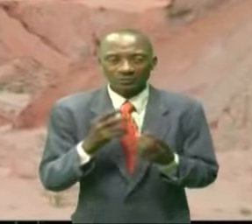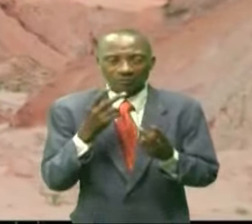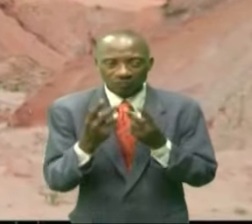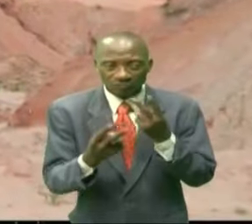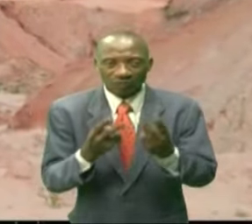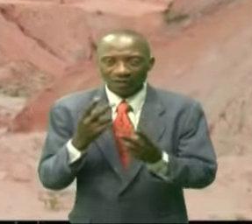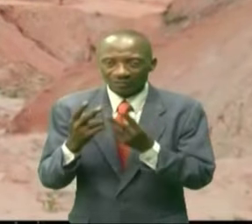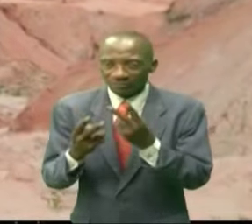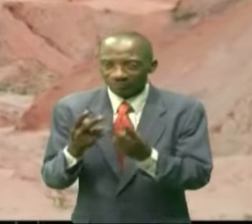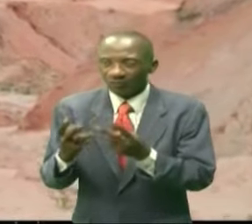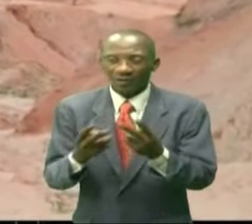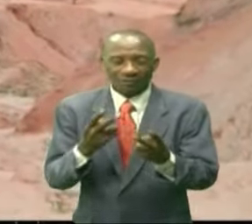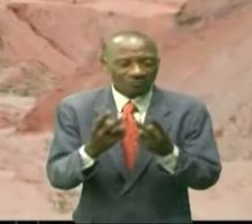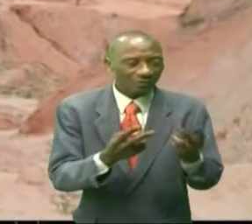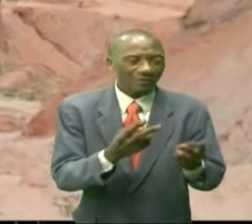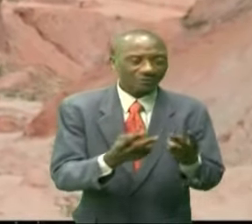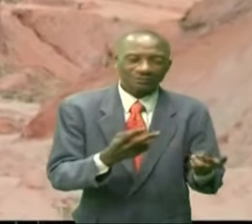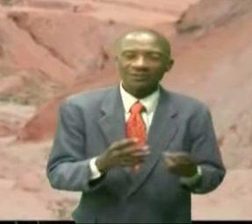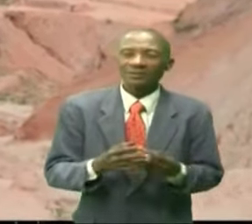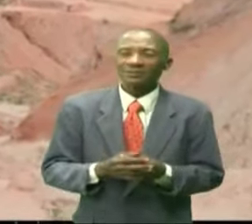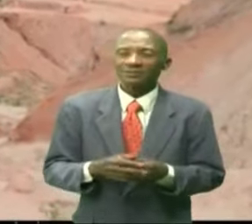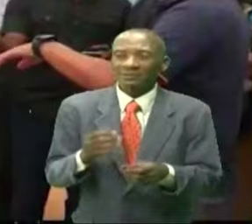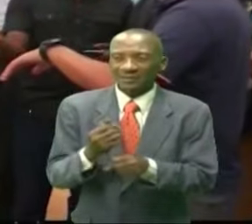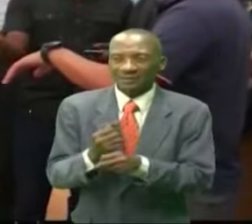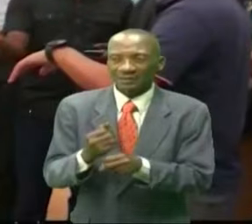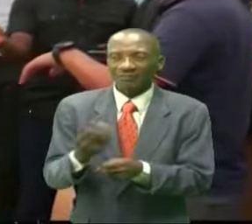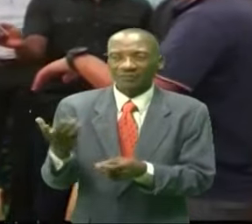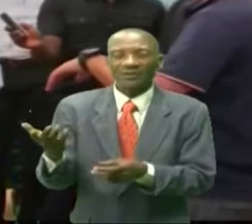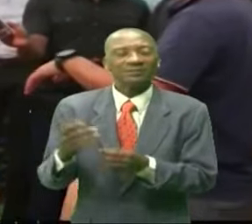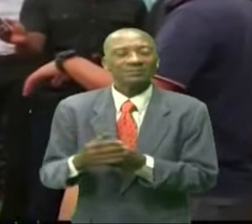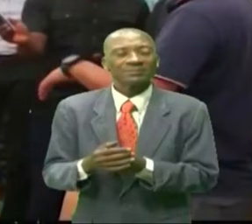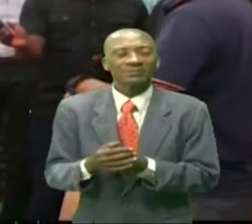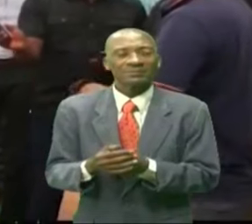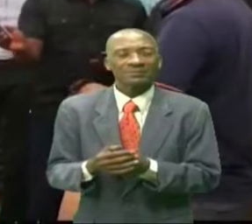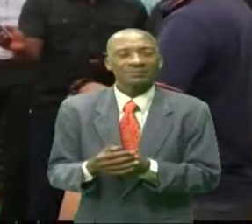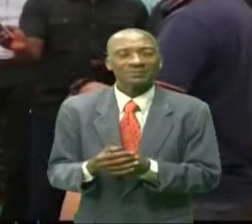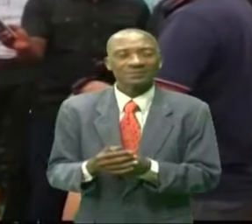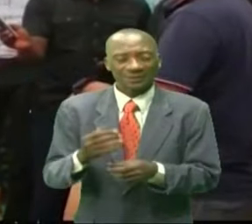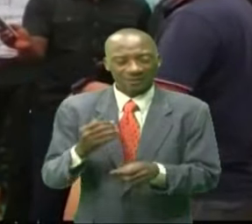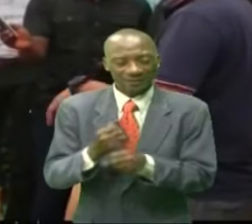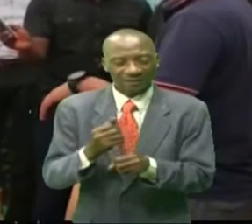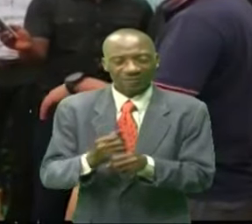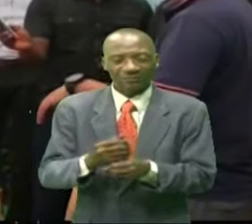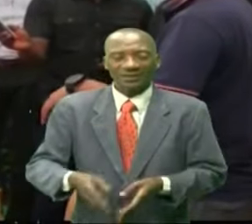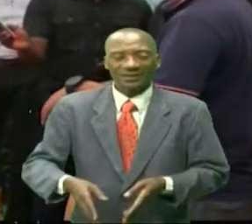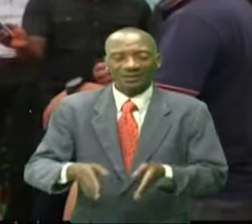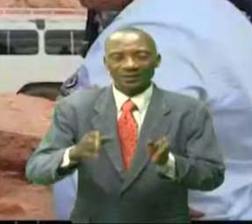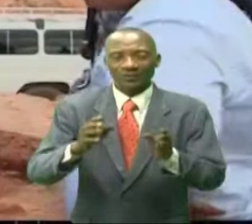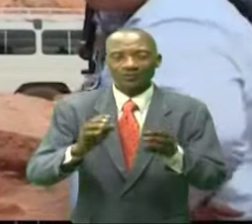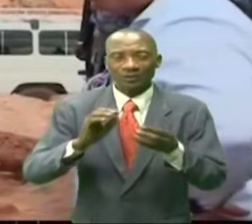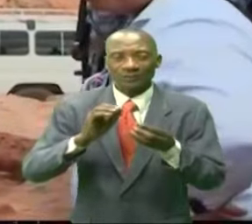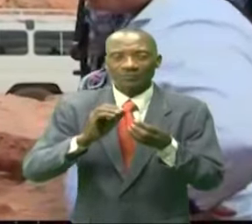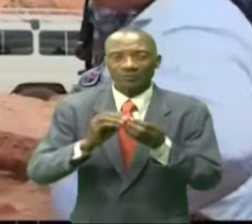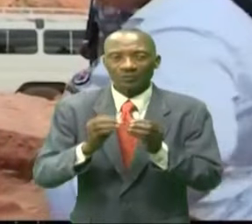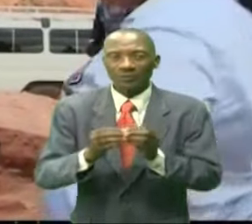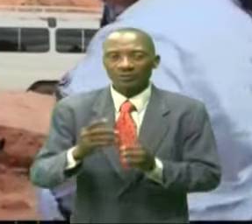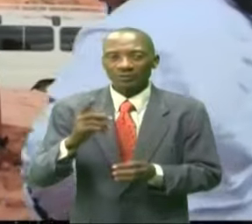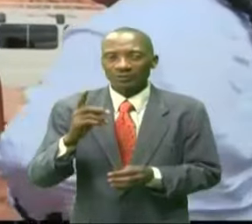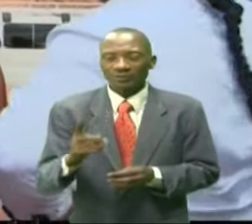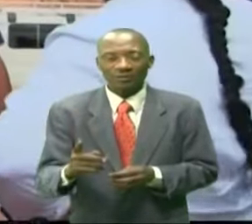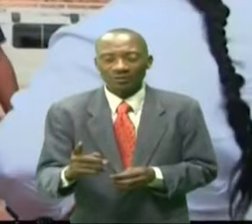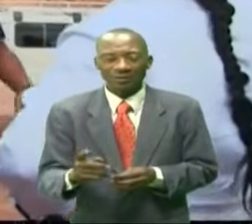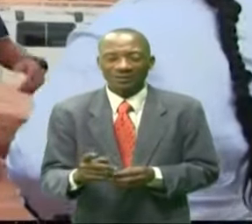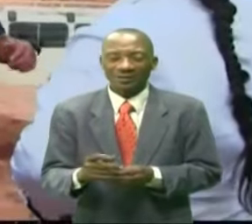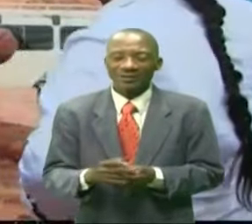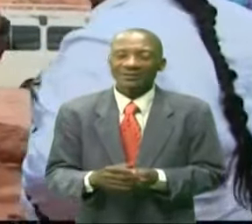l'arrêt. L'autorité provinciale s'est rendue sur les lieux pour demander à l'entreprise CGCD de reprendre les travaux car les fonds ont